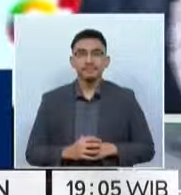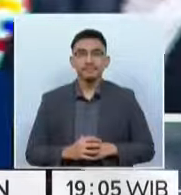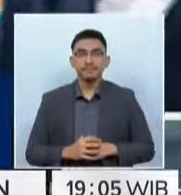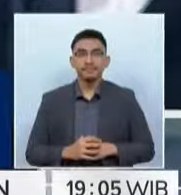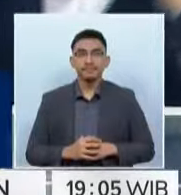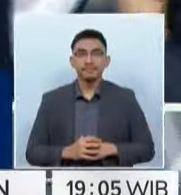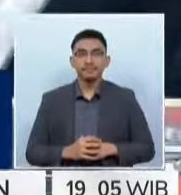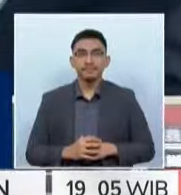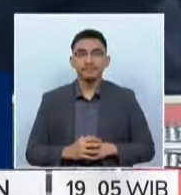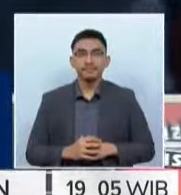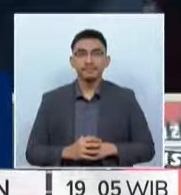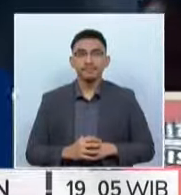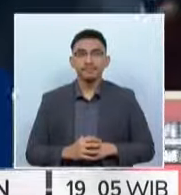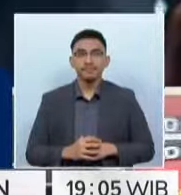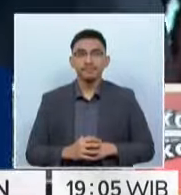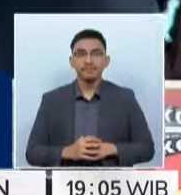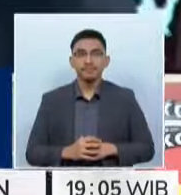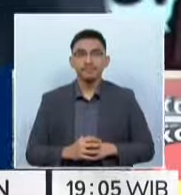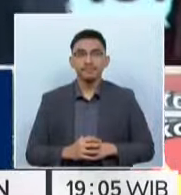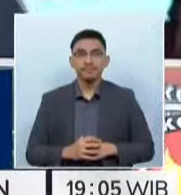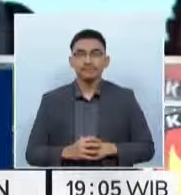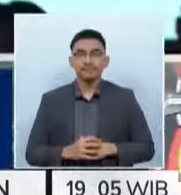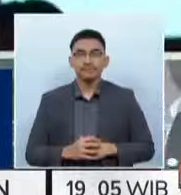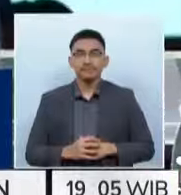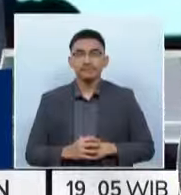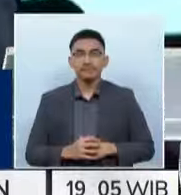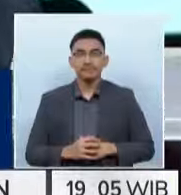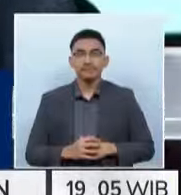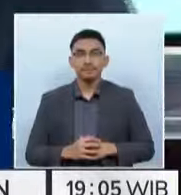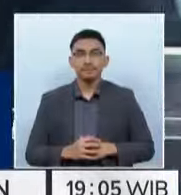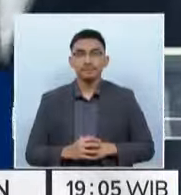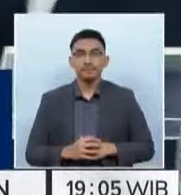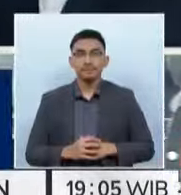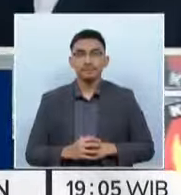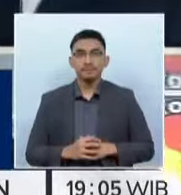memandangkanu dan b